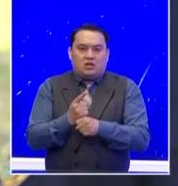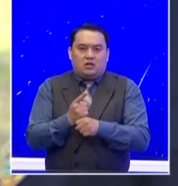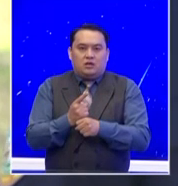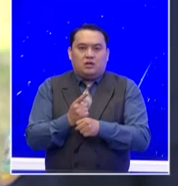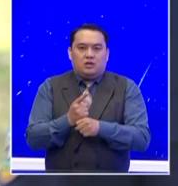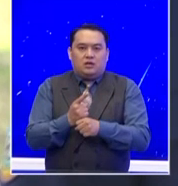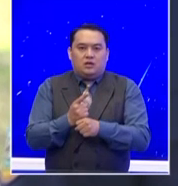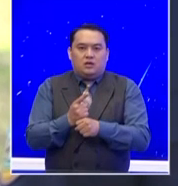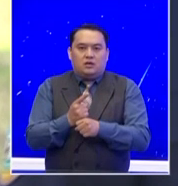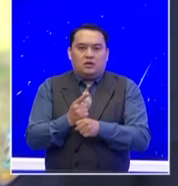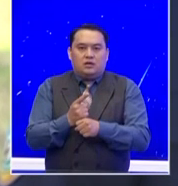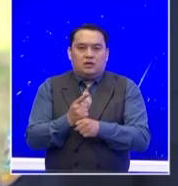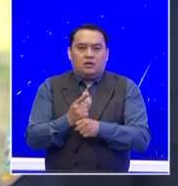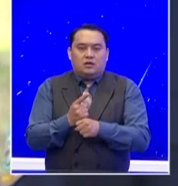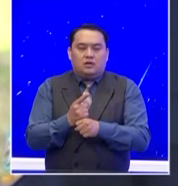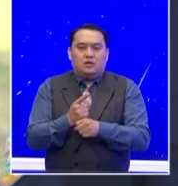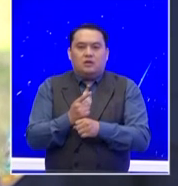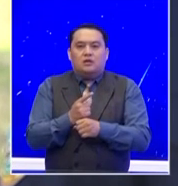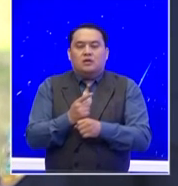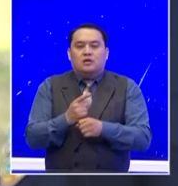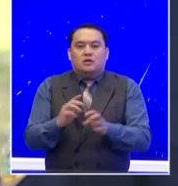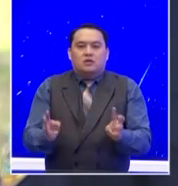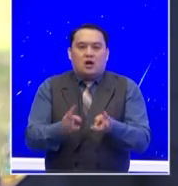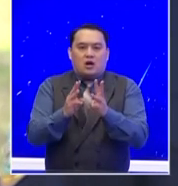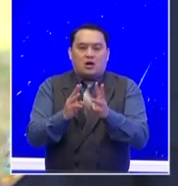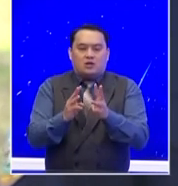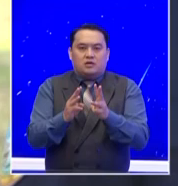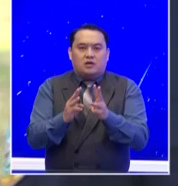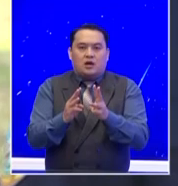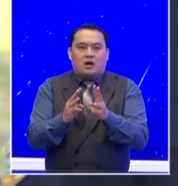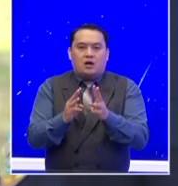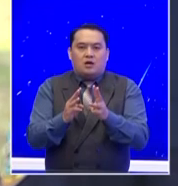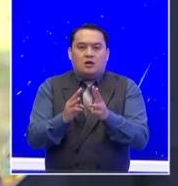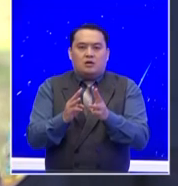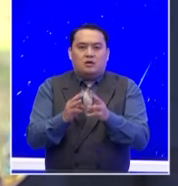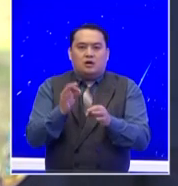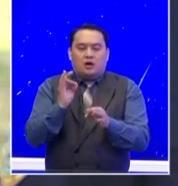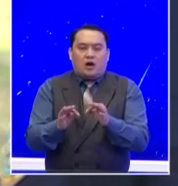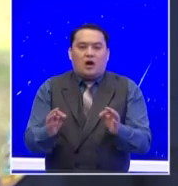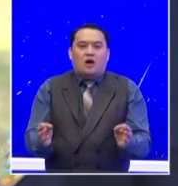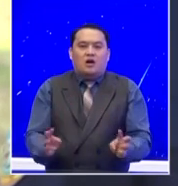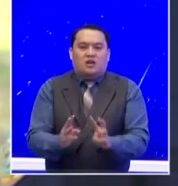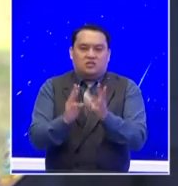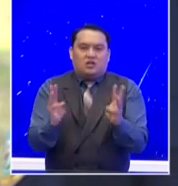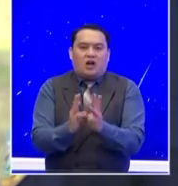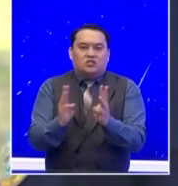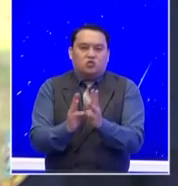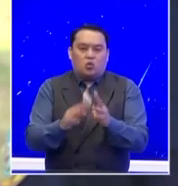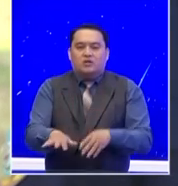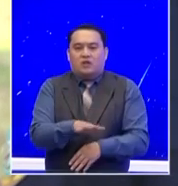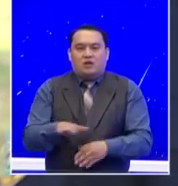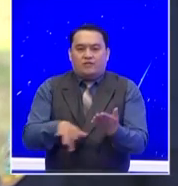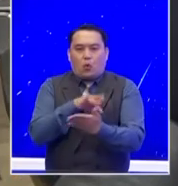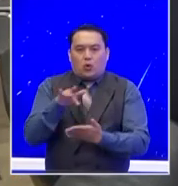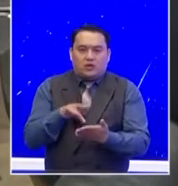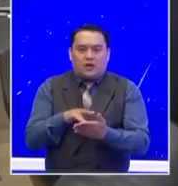сжигания стерни, неконтролируемых горений, а также разведению костров на территории